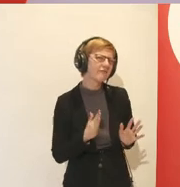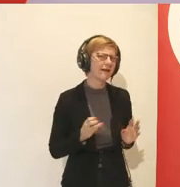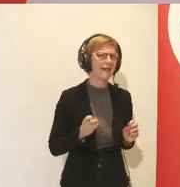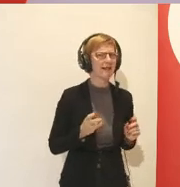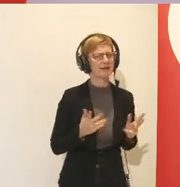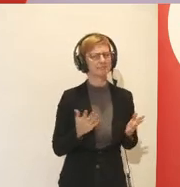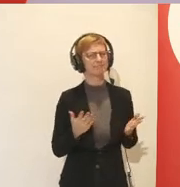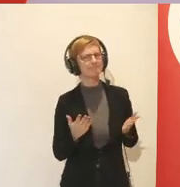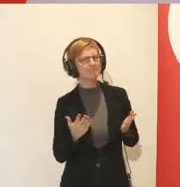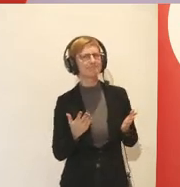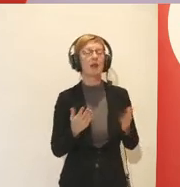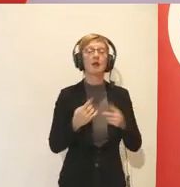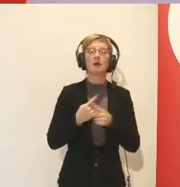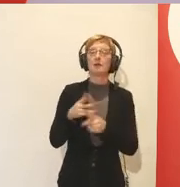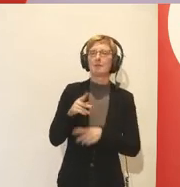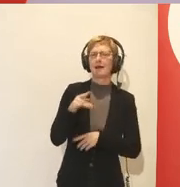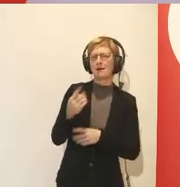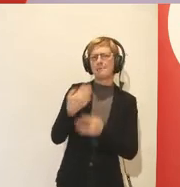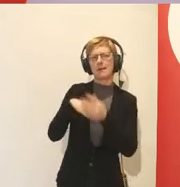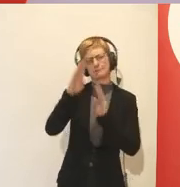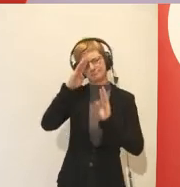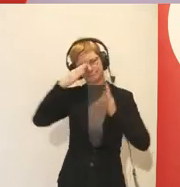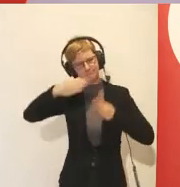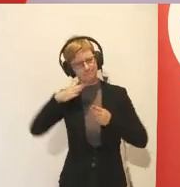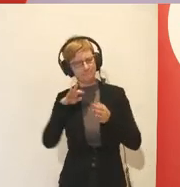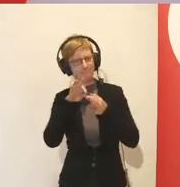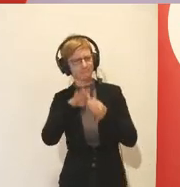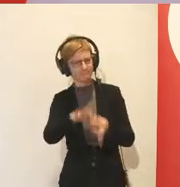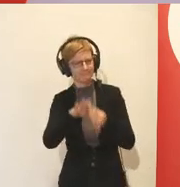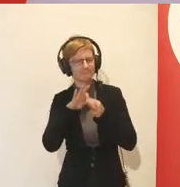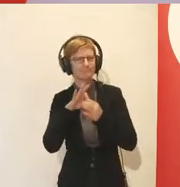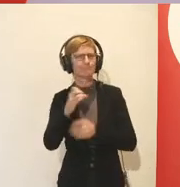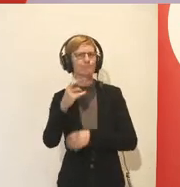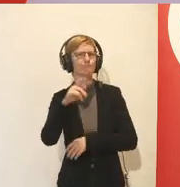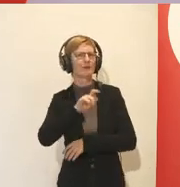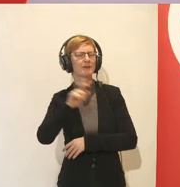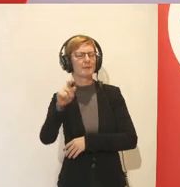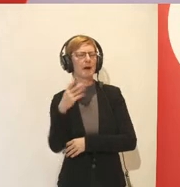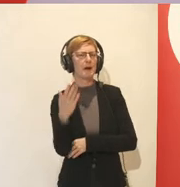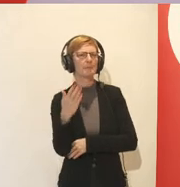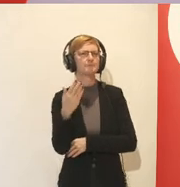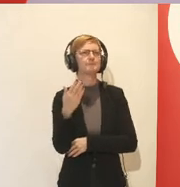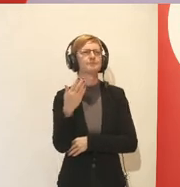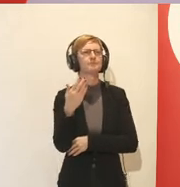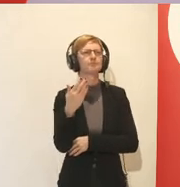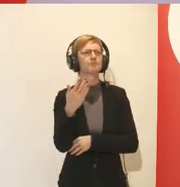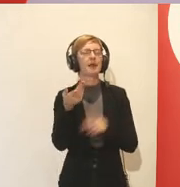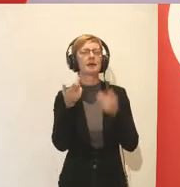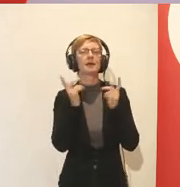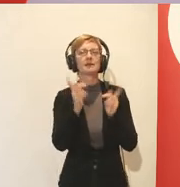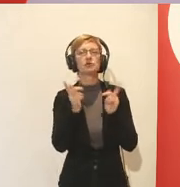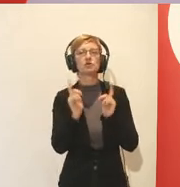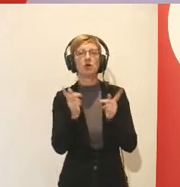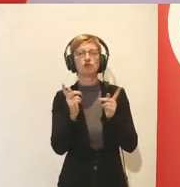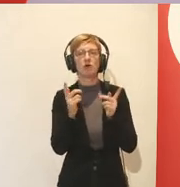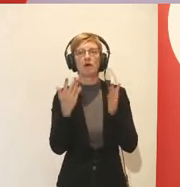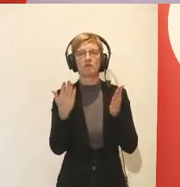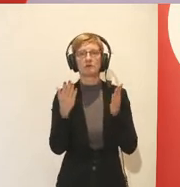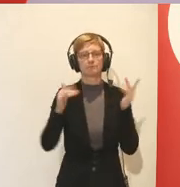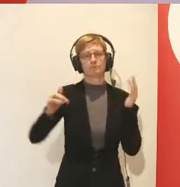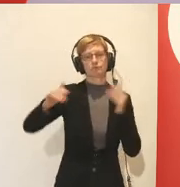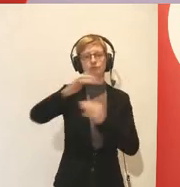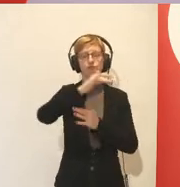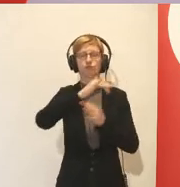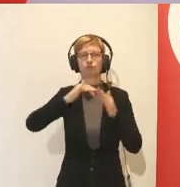deutungen du selbst setzt sich mit der frage auseinander und ich hab's mir extra aufgeschrieben wie die mitte der gesellschaft durch verschwörungstheorien